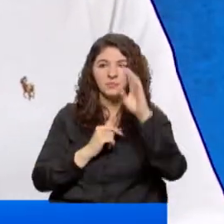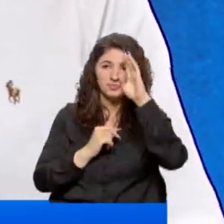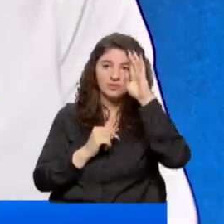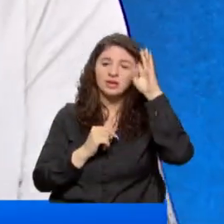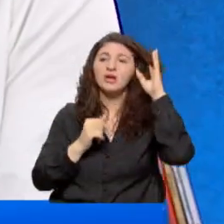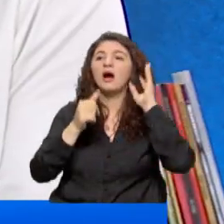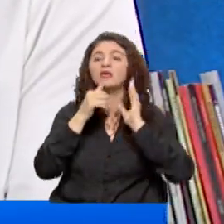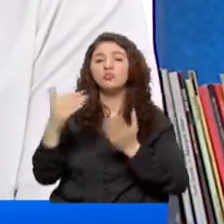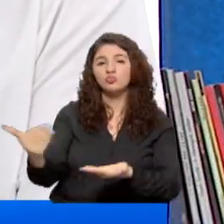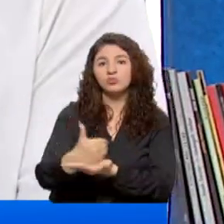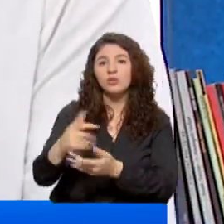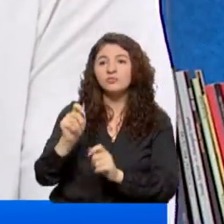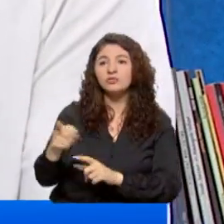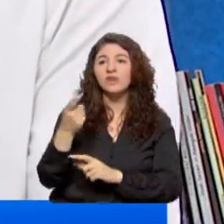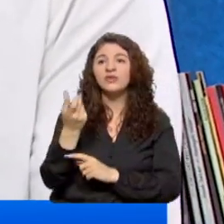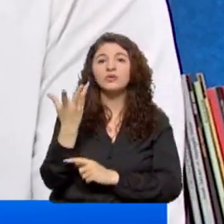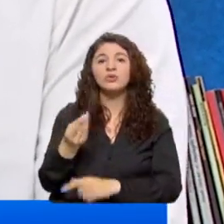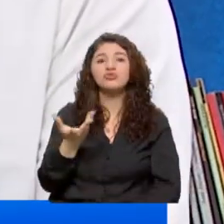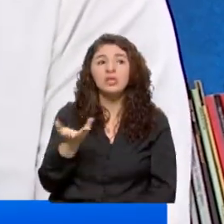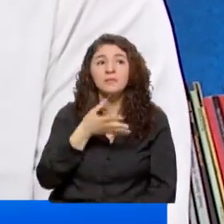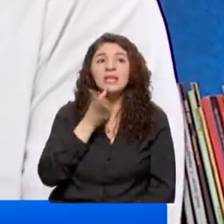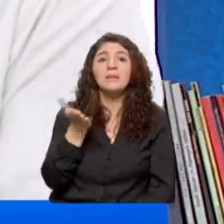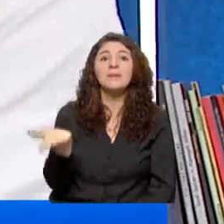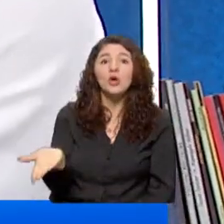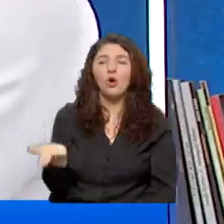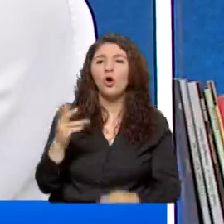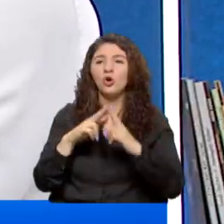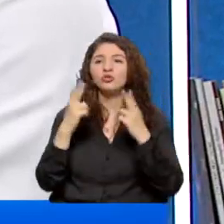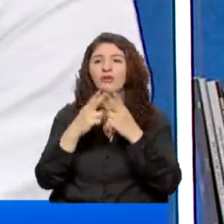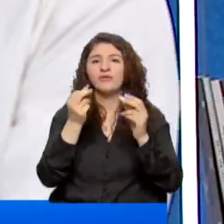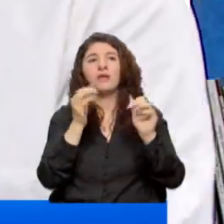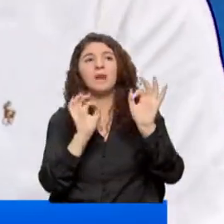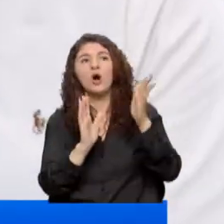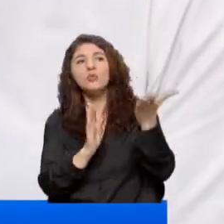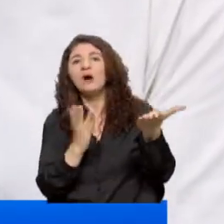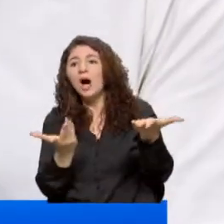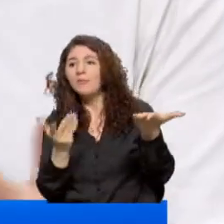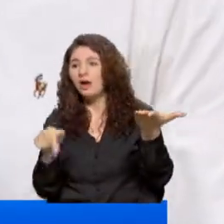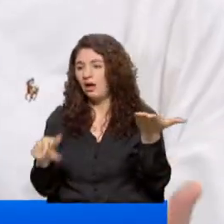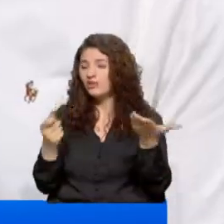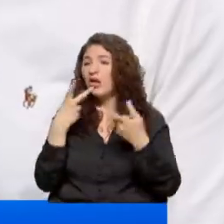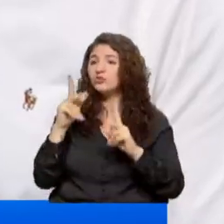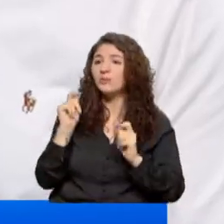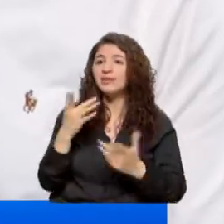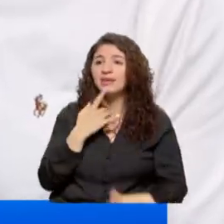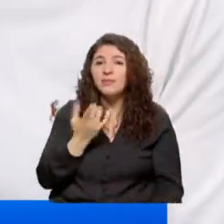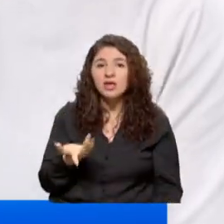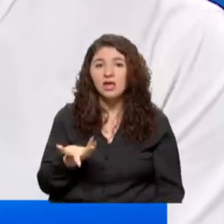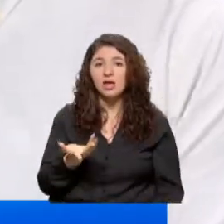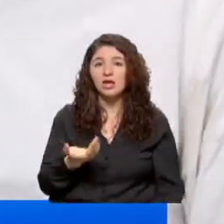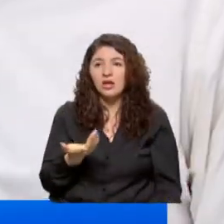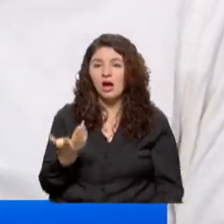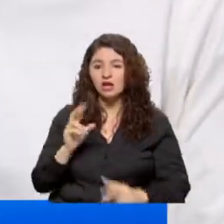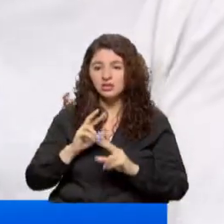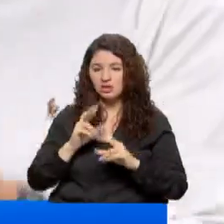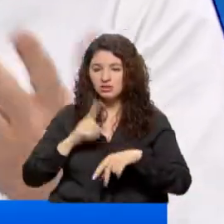Adam hasatta girecek fiyatı ne olacağını daha Bilmiyor dünya fiyatları malum ama fiyat açıklamak ne demek yani